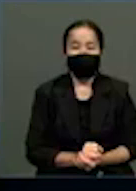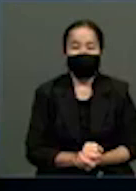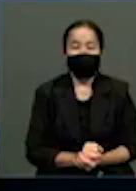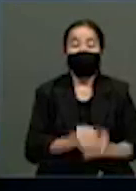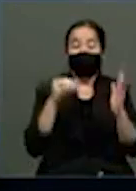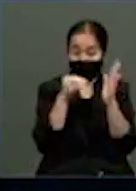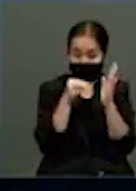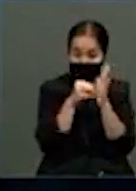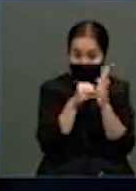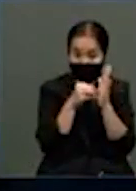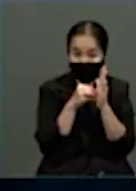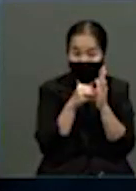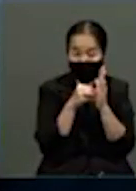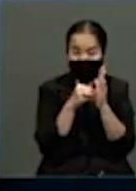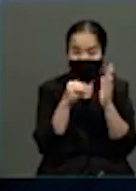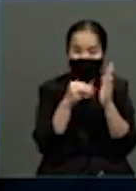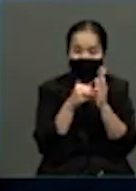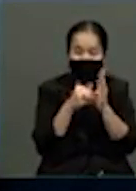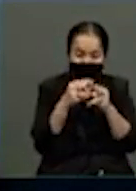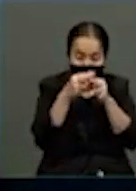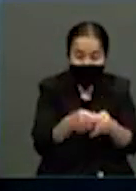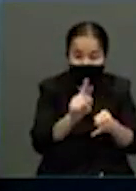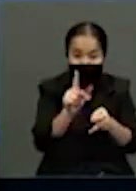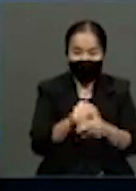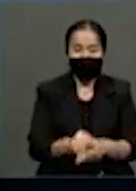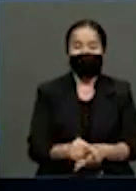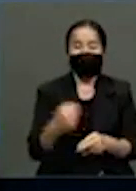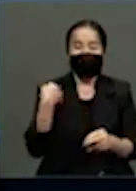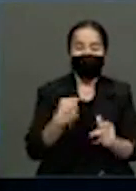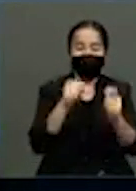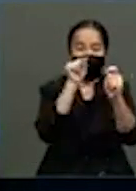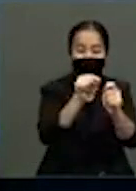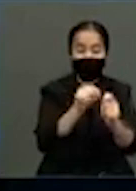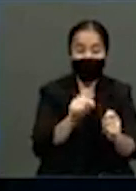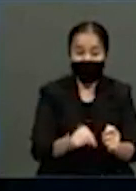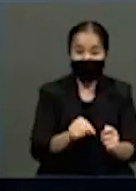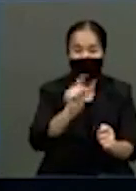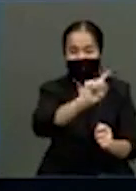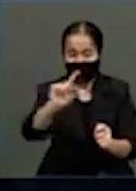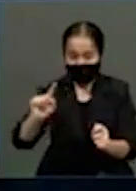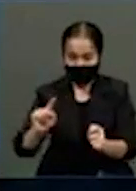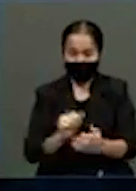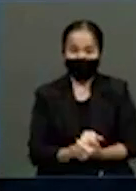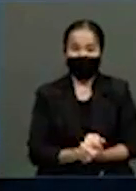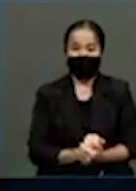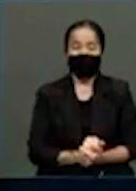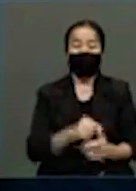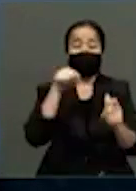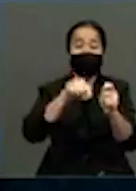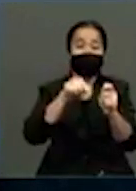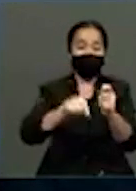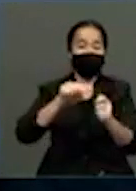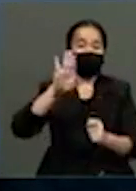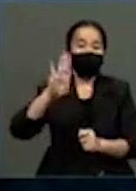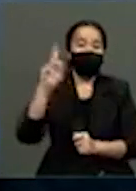รุงเทพมหานครก็เจาะไปที่พื้นที่บางพื้นที่นะครับที่ประชุมก็ได้รับทราบว่าบางกะปิครับมีตลาด